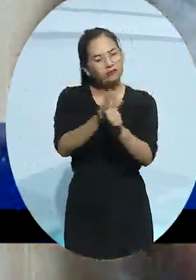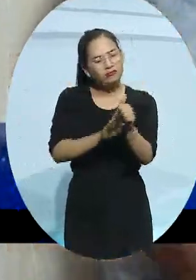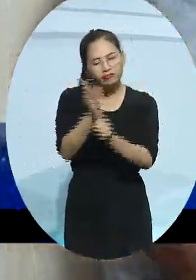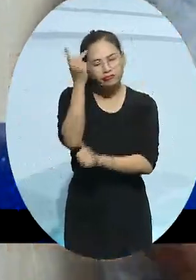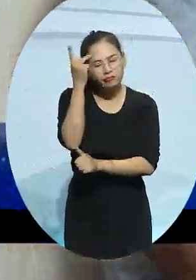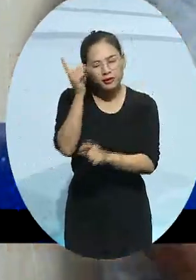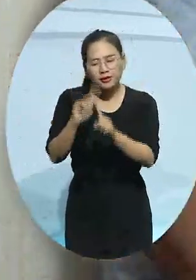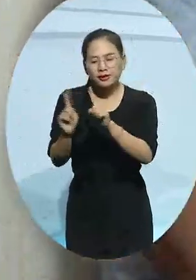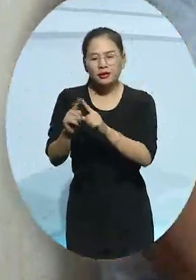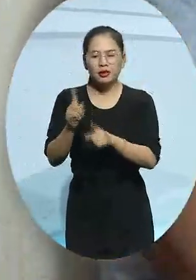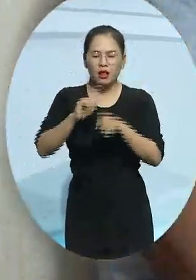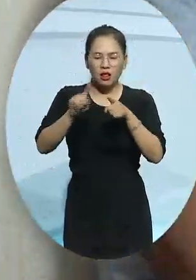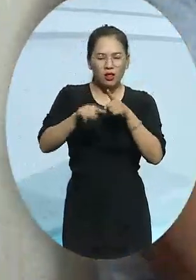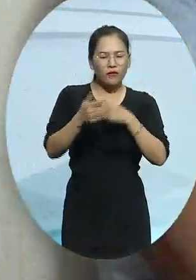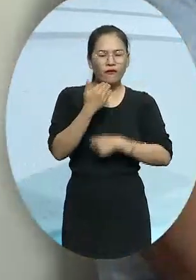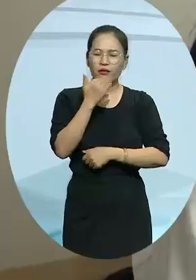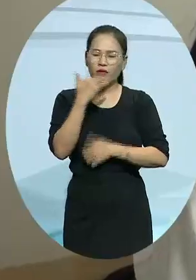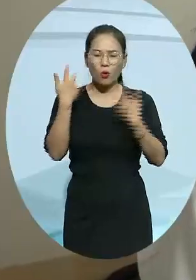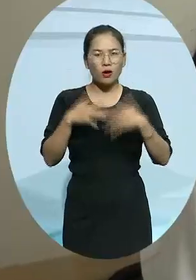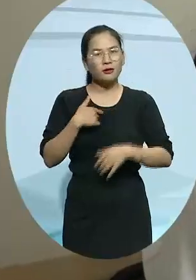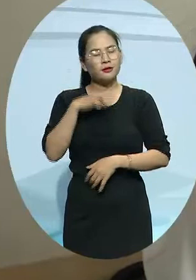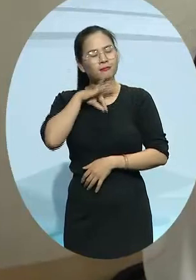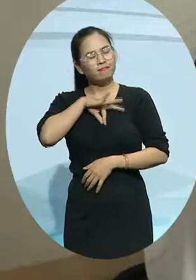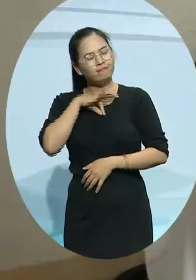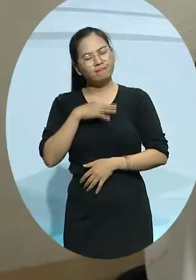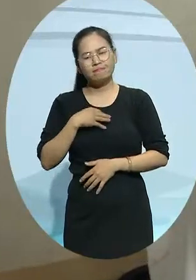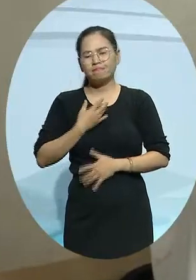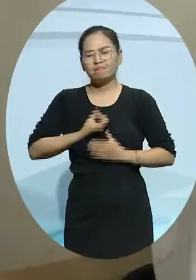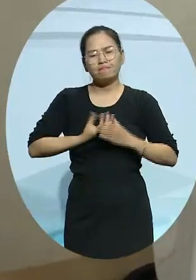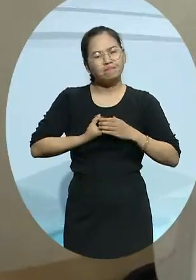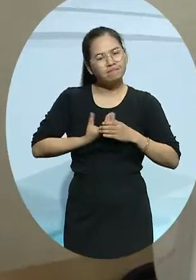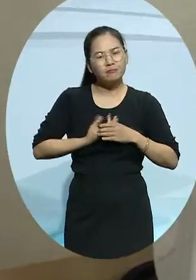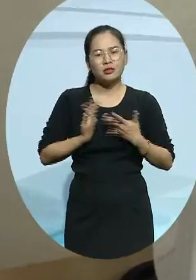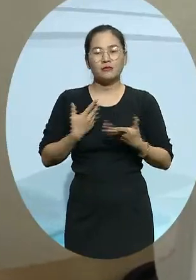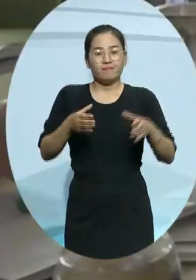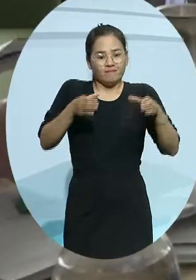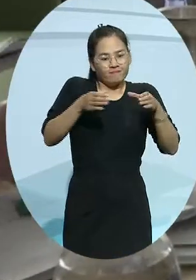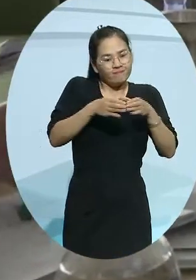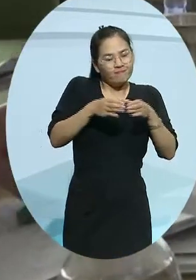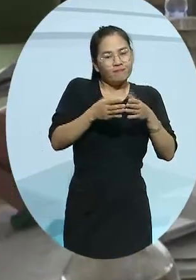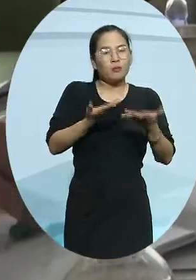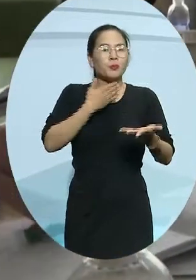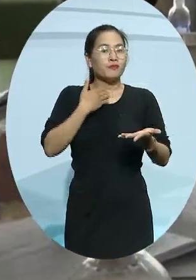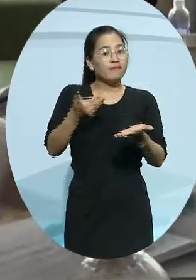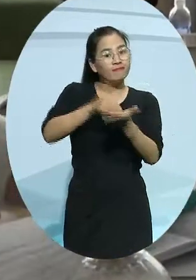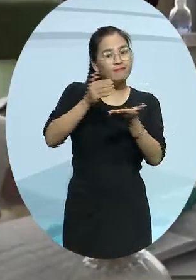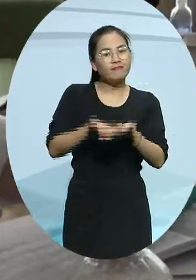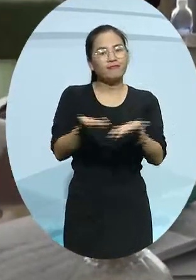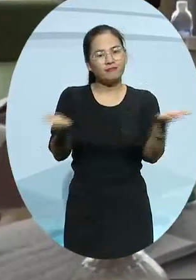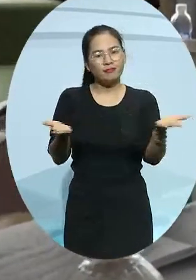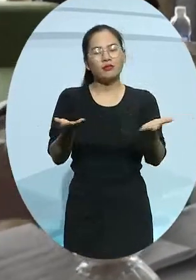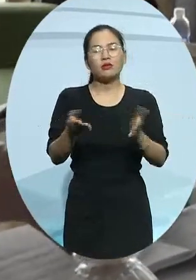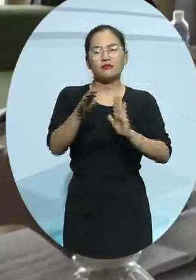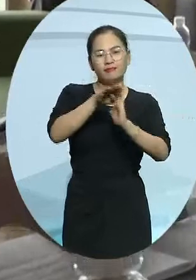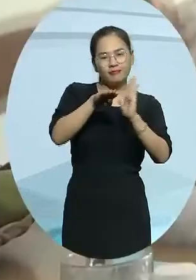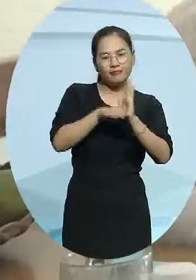mà thiếu thốn đó. Thì sau khi mà cũng mọi người cho mình cơ hội để mình trưởng thành đến ngày hôm nay, thì mình cũng mong muốn